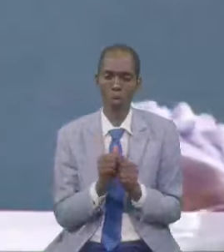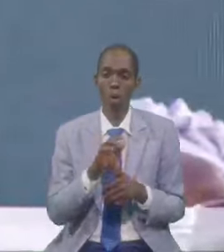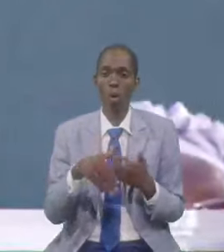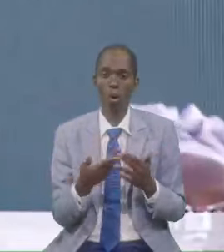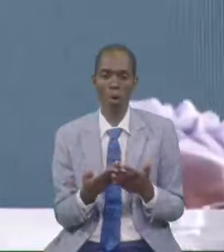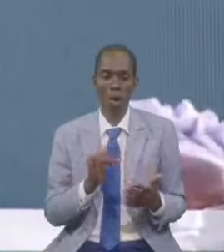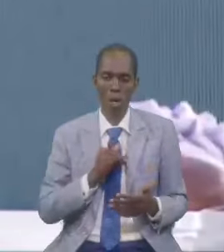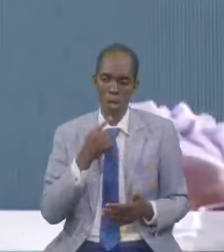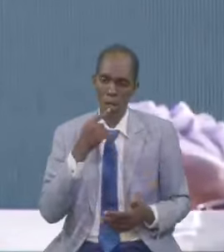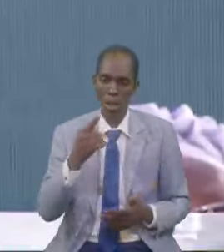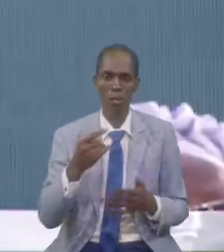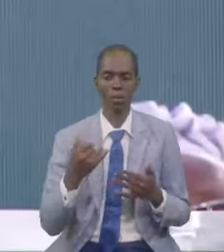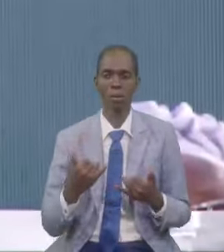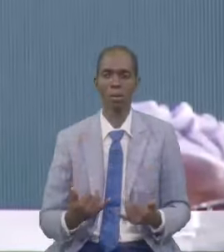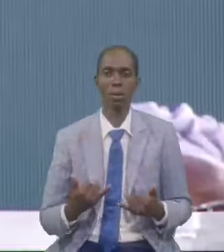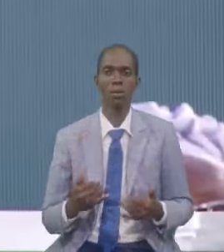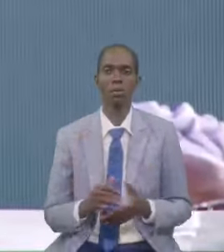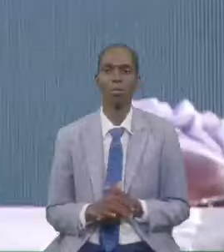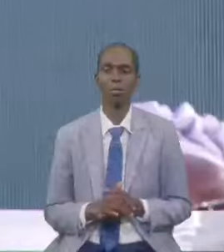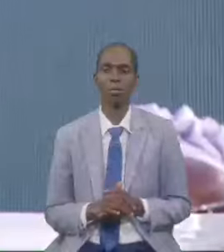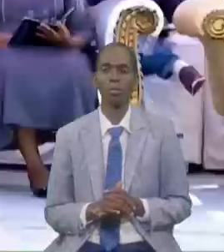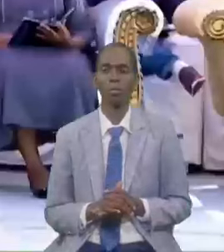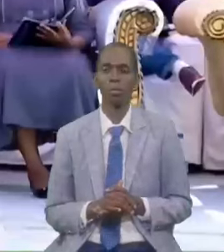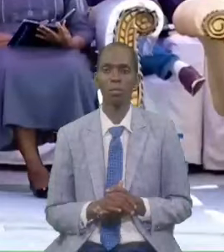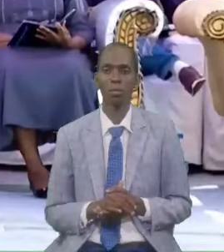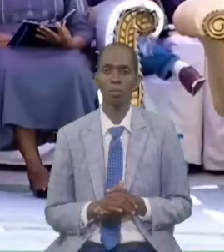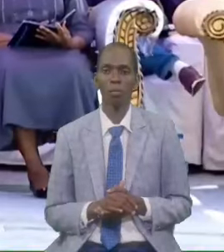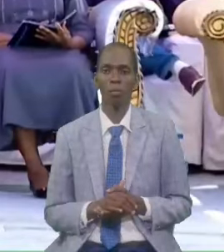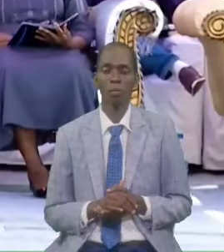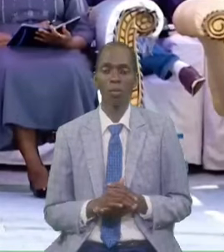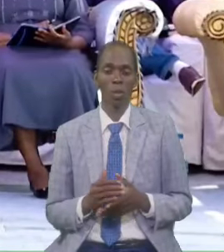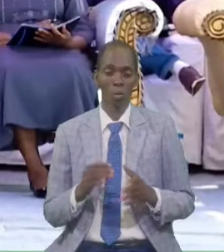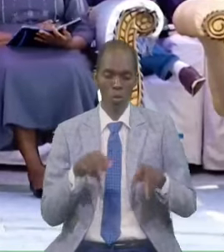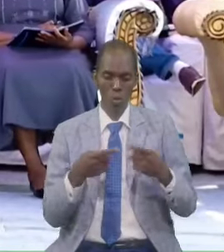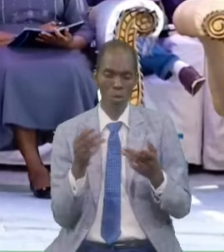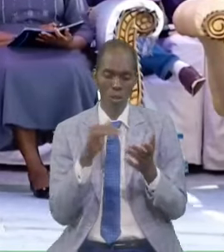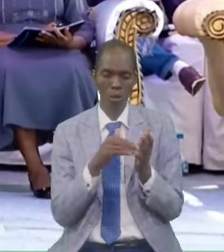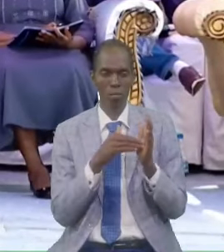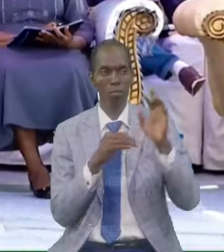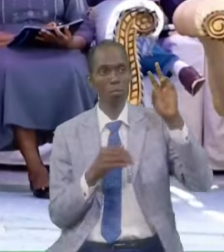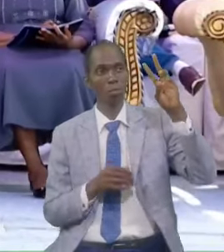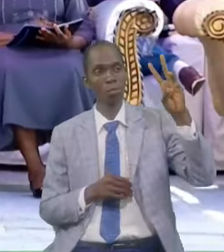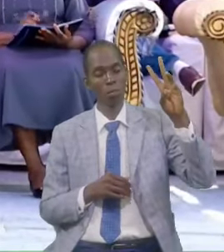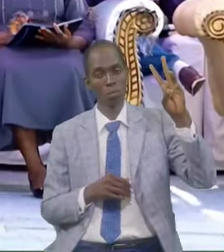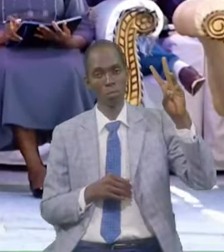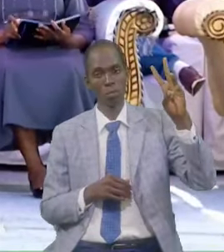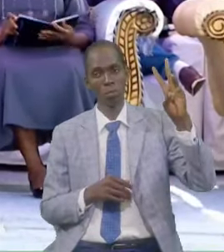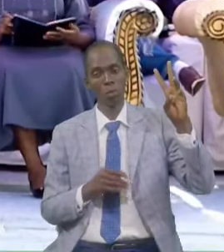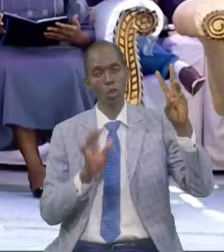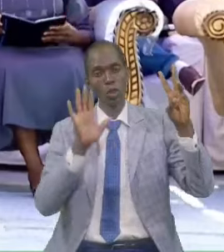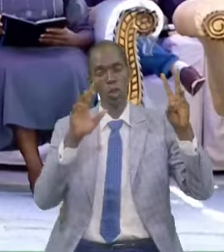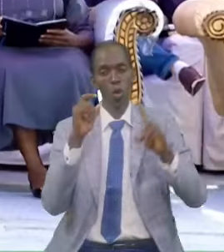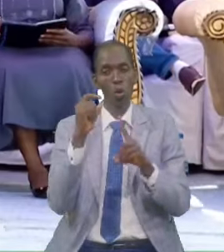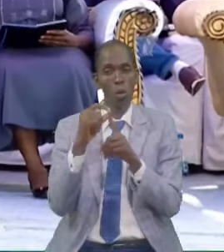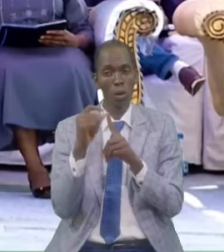ప్రతి దాన్ని వారు మనస్సాక్షితో గమనించుకుంటారు. Go over them again. మరలా అక్కడికి వెళ్దామా? Your words, పదాలు